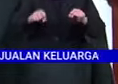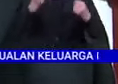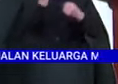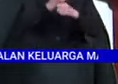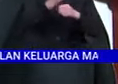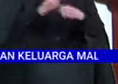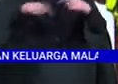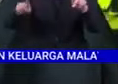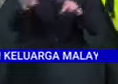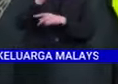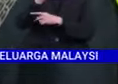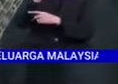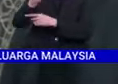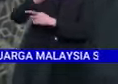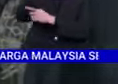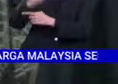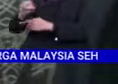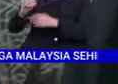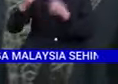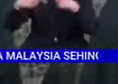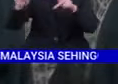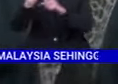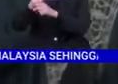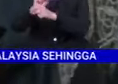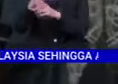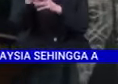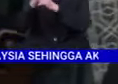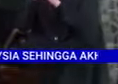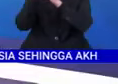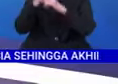melepasi 90 600 mendapat pekerjaan